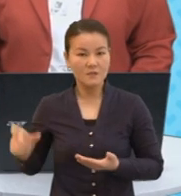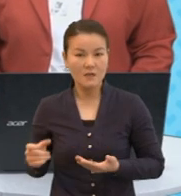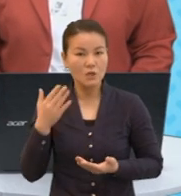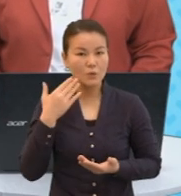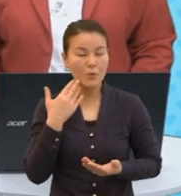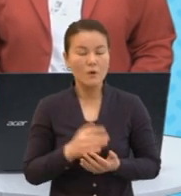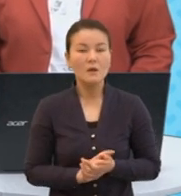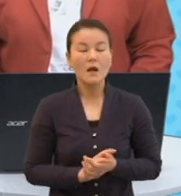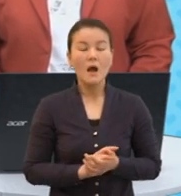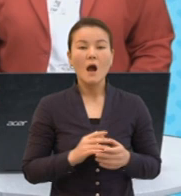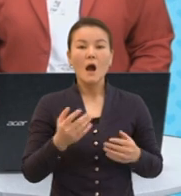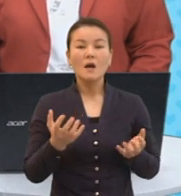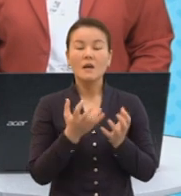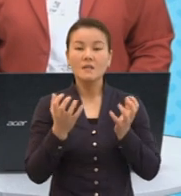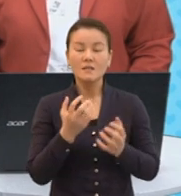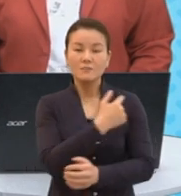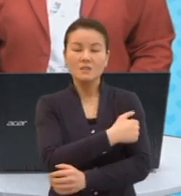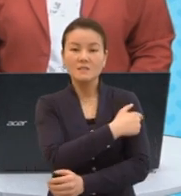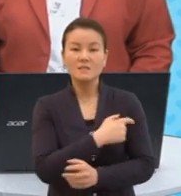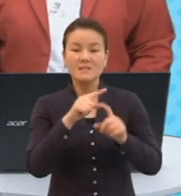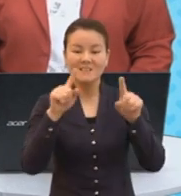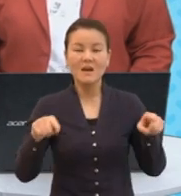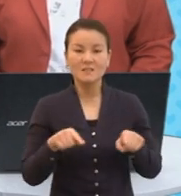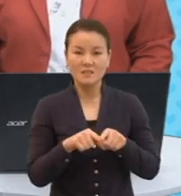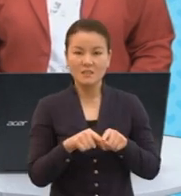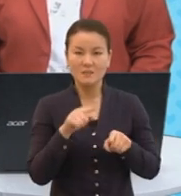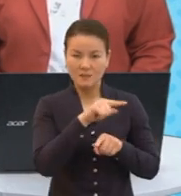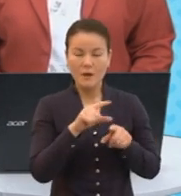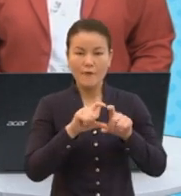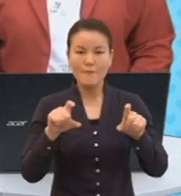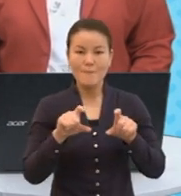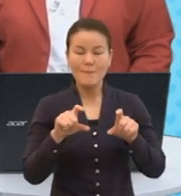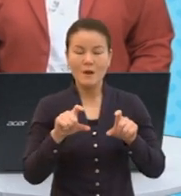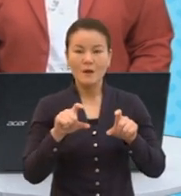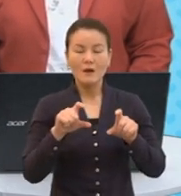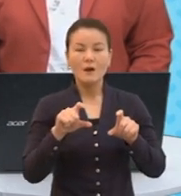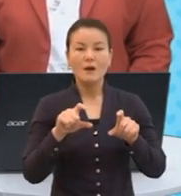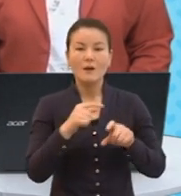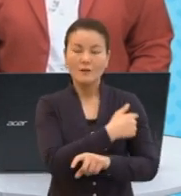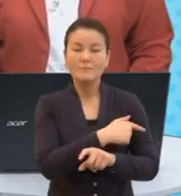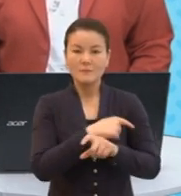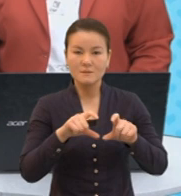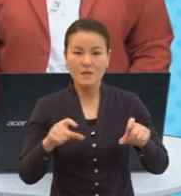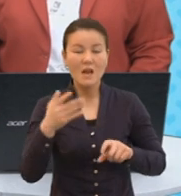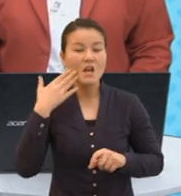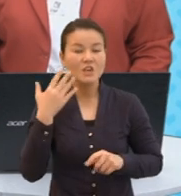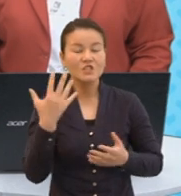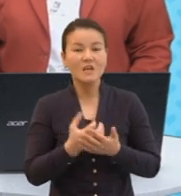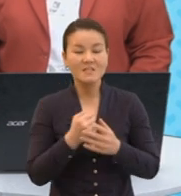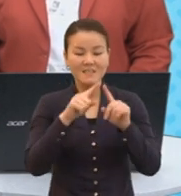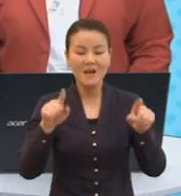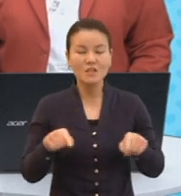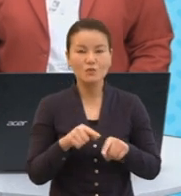Хранятся медицинские карточки в больнице. Так медицинскому работнику легче найти карточку пациента.